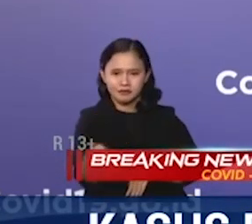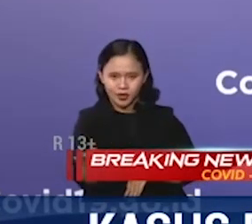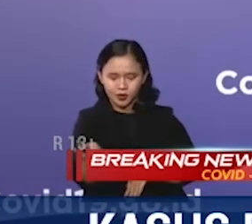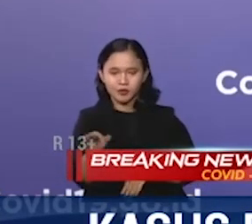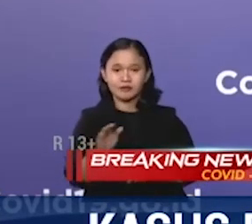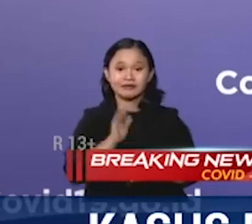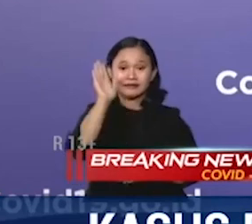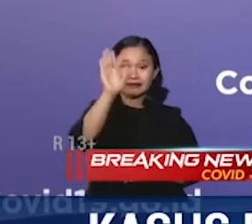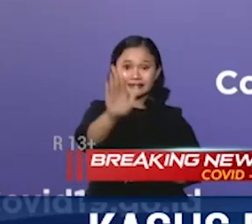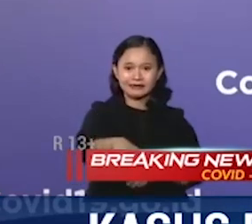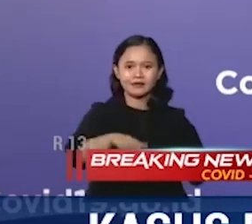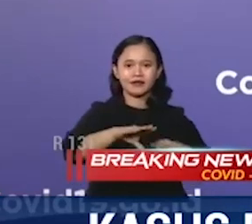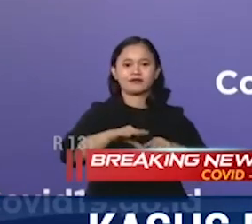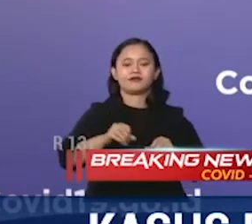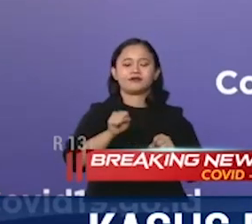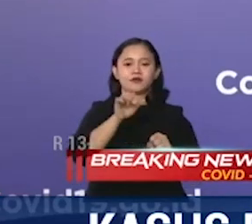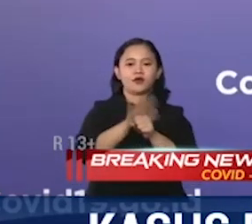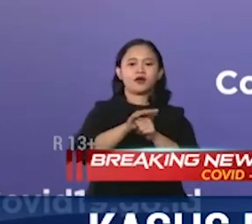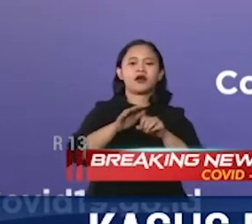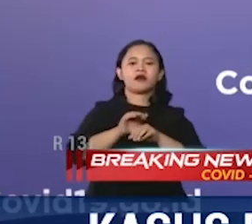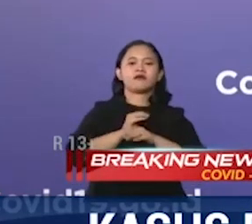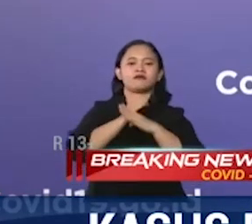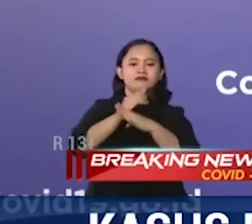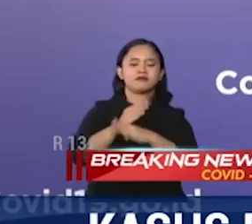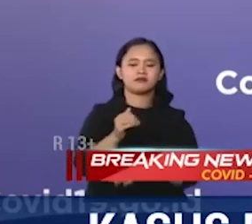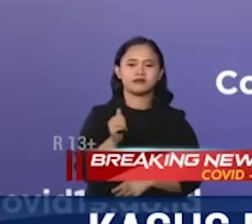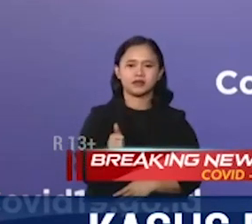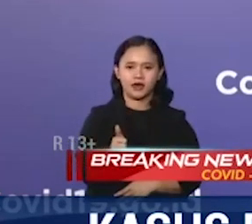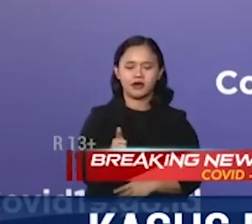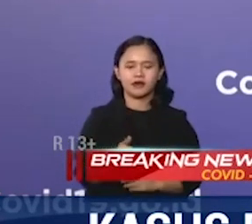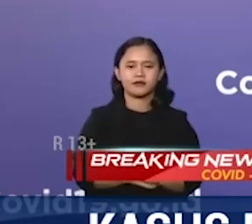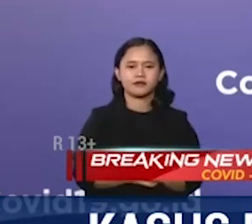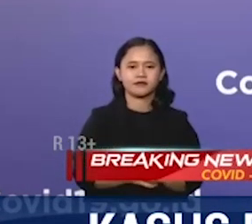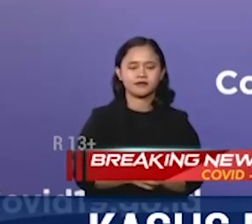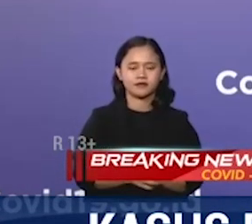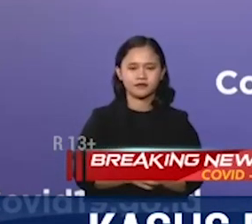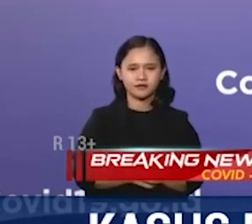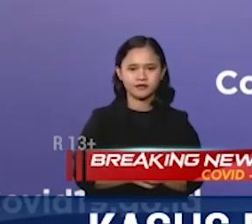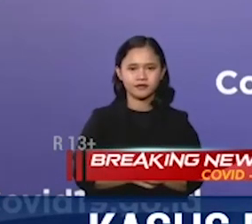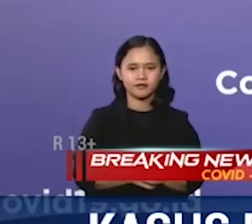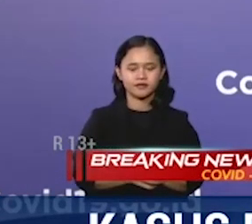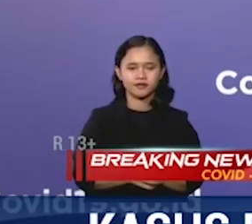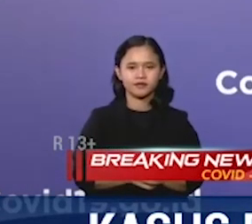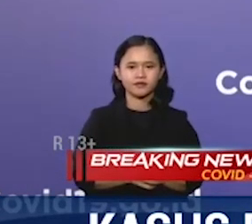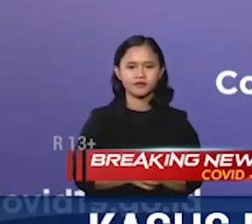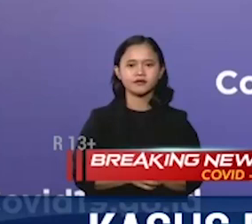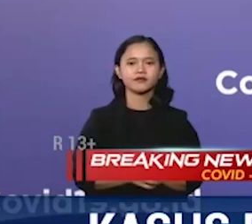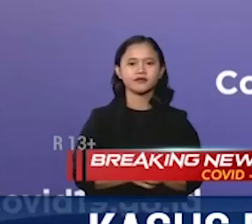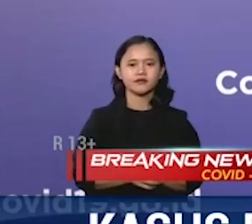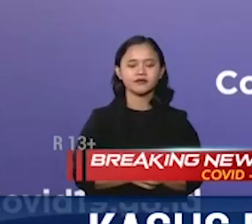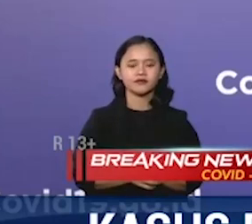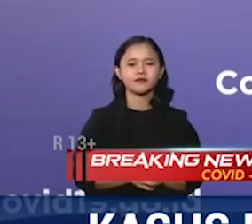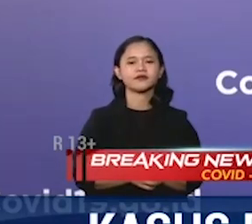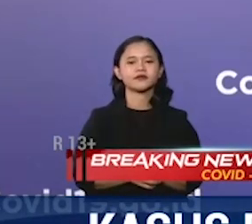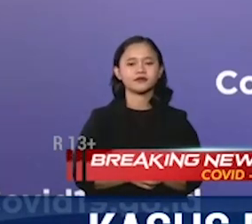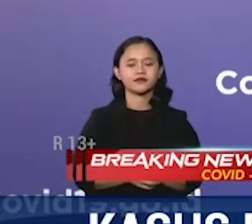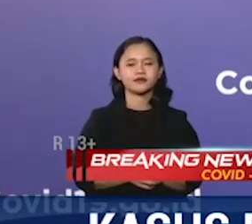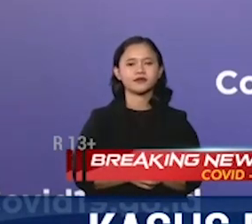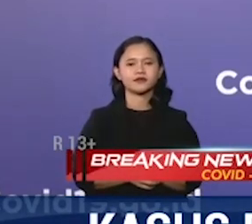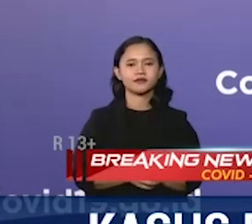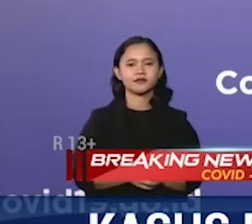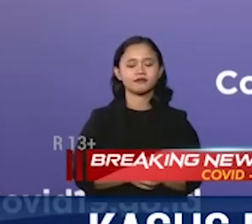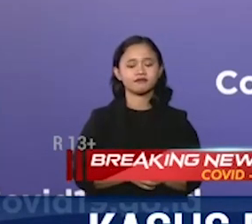kita bisa terhindar dari penularan copied 19 ini saudara saudara inilah yang menjadi upaya